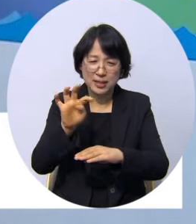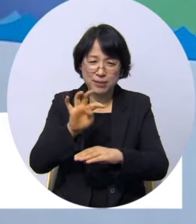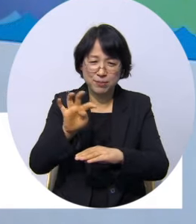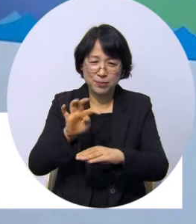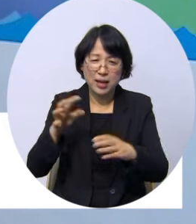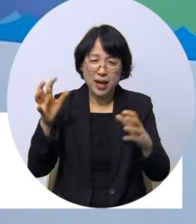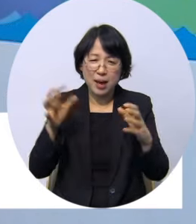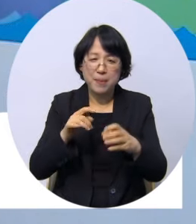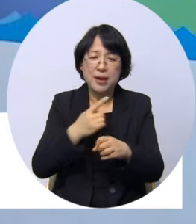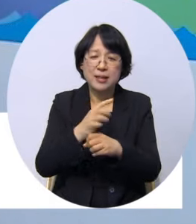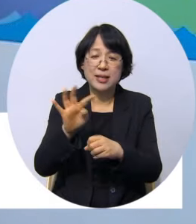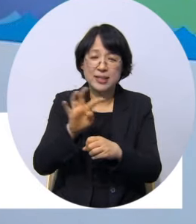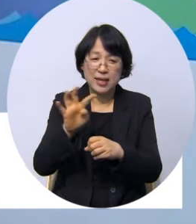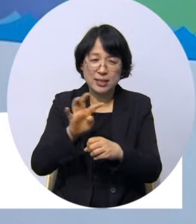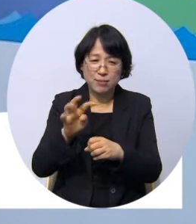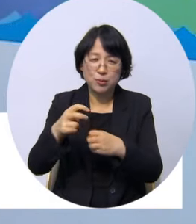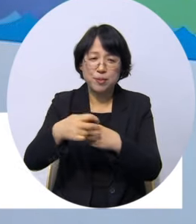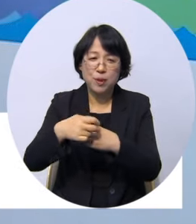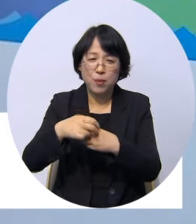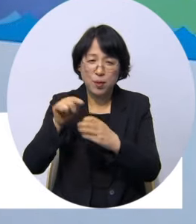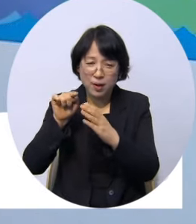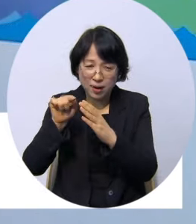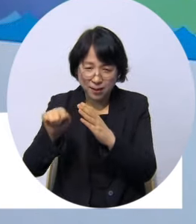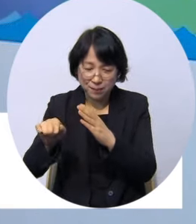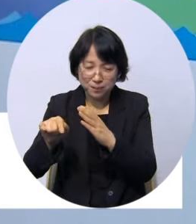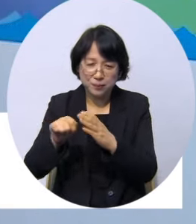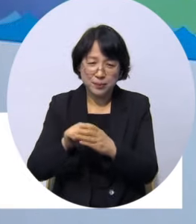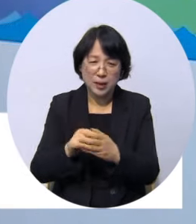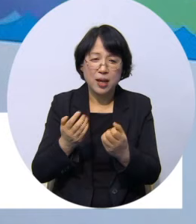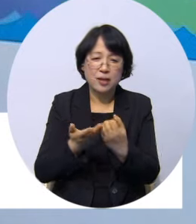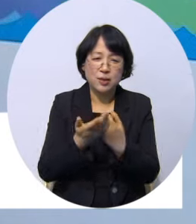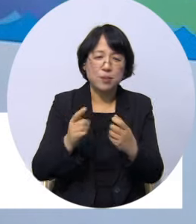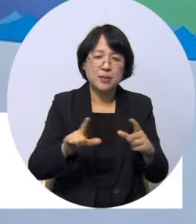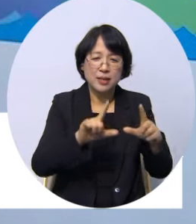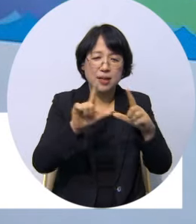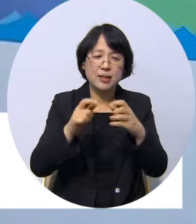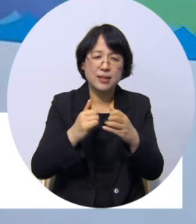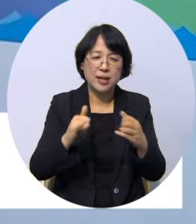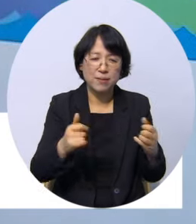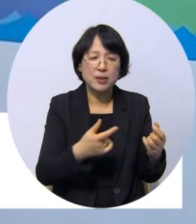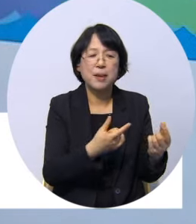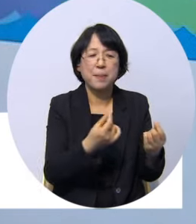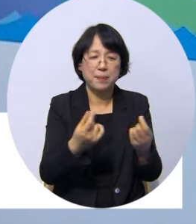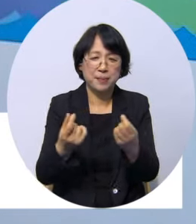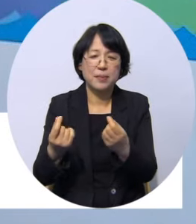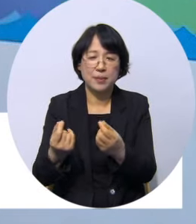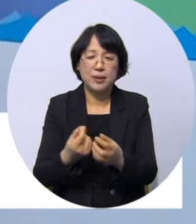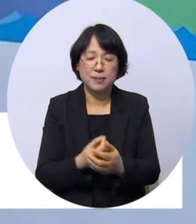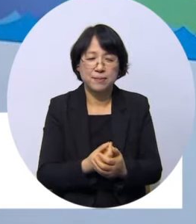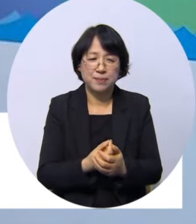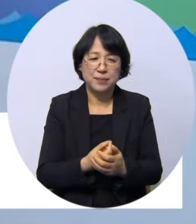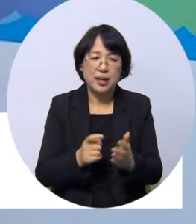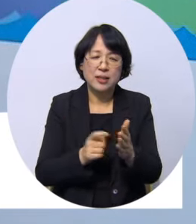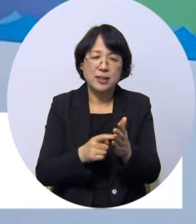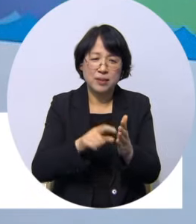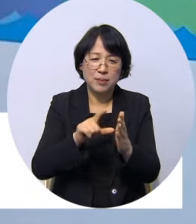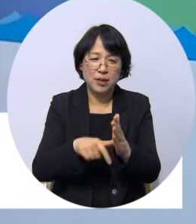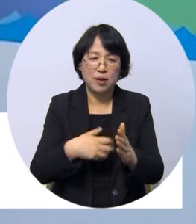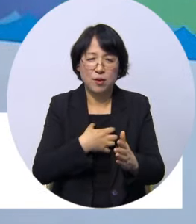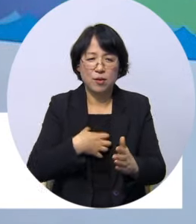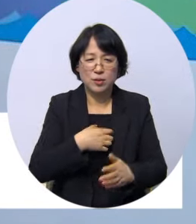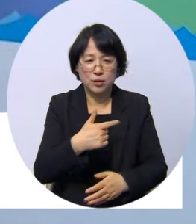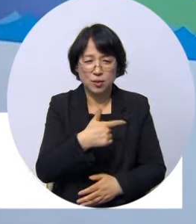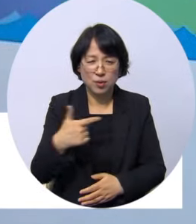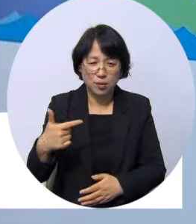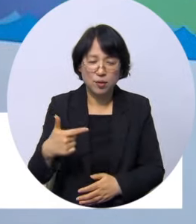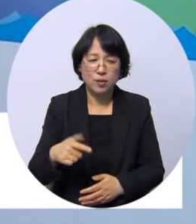병 가고 있어요 사람들 사는 사람이 다 마찬가지 거예요 응급 상시가 제일 걱정이 되죠 더나 여기는 이제